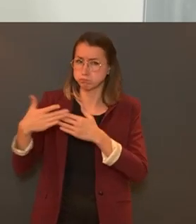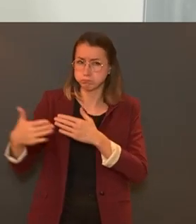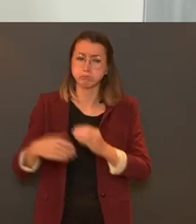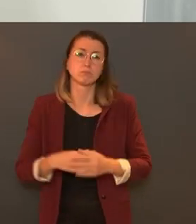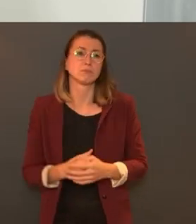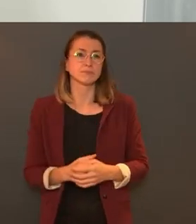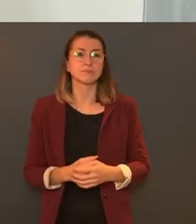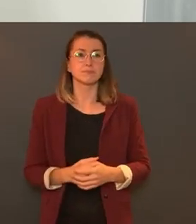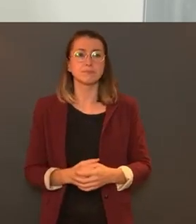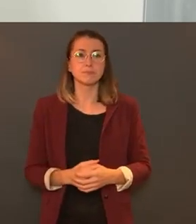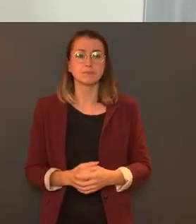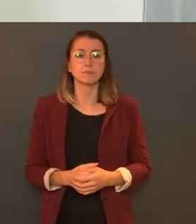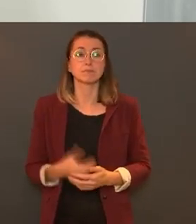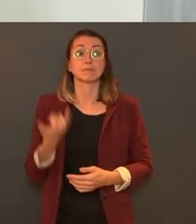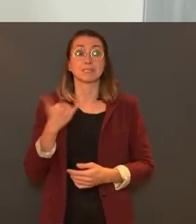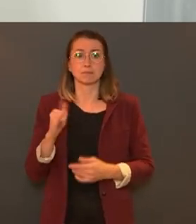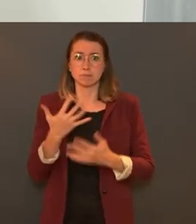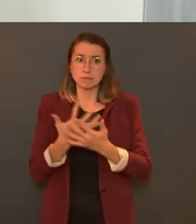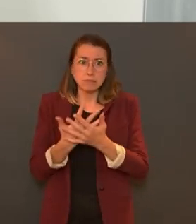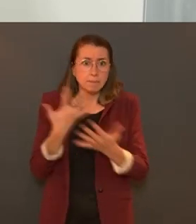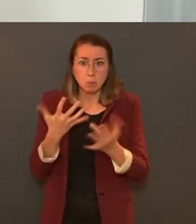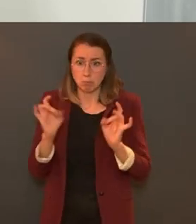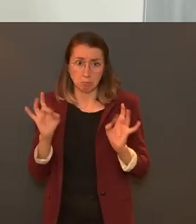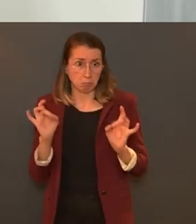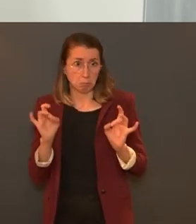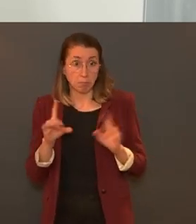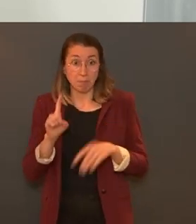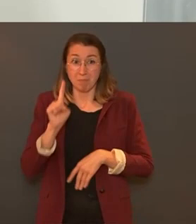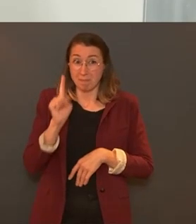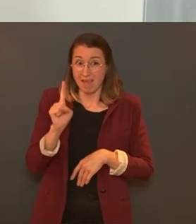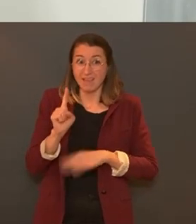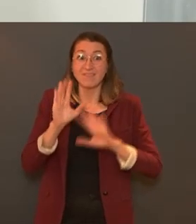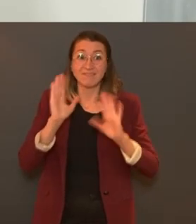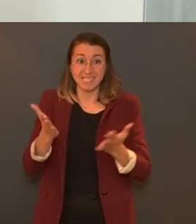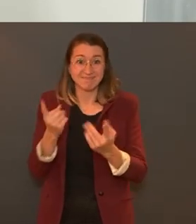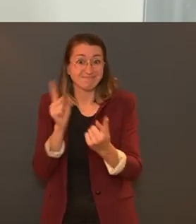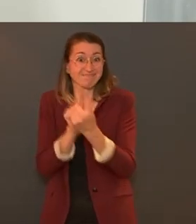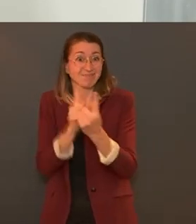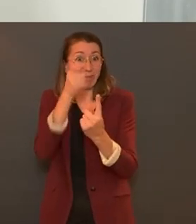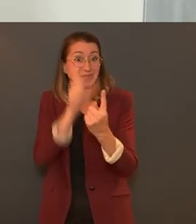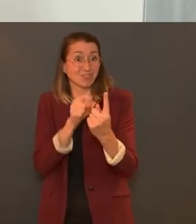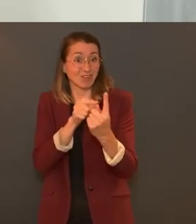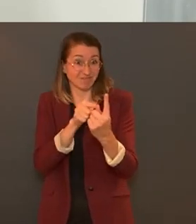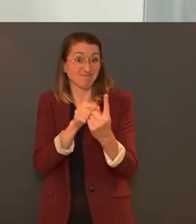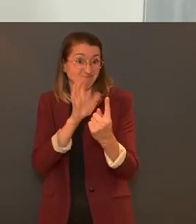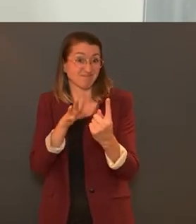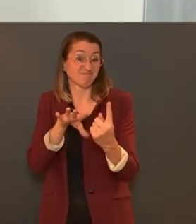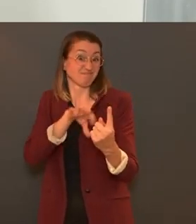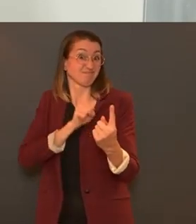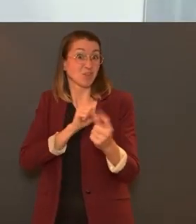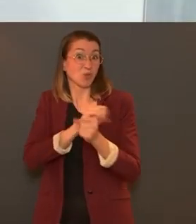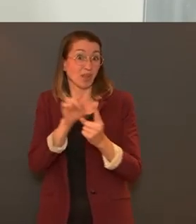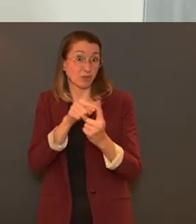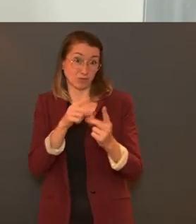pas de symptômes, mais que vous avez eu des contacts rapprochés avec une personne positive, dès que vous l'apprenez, quand